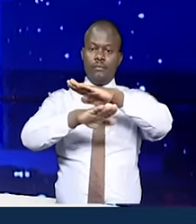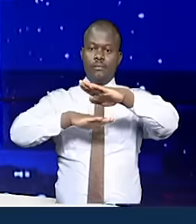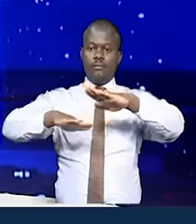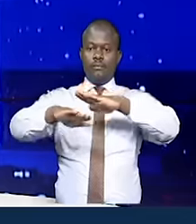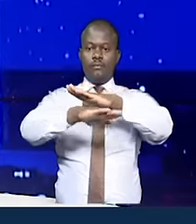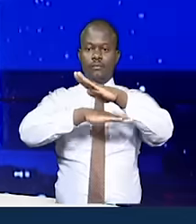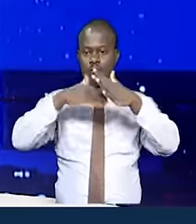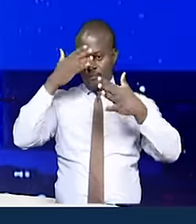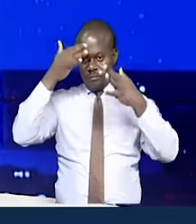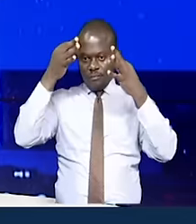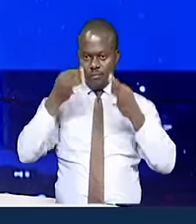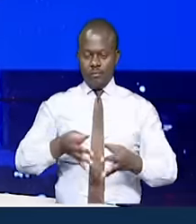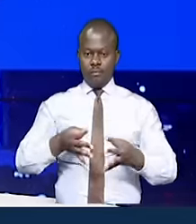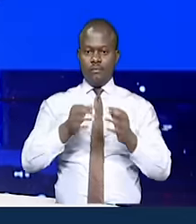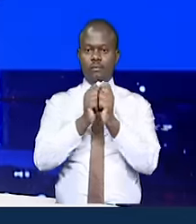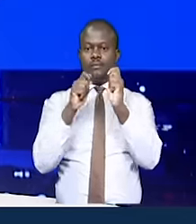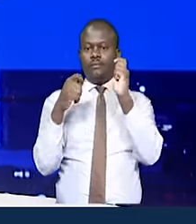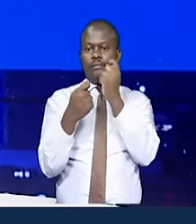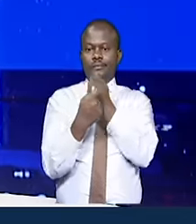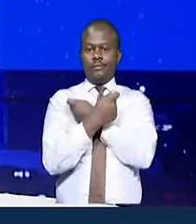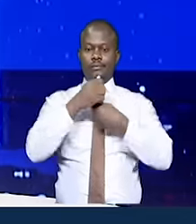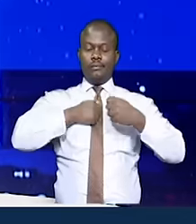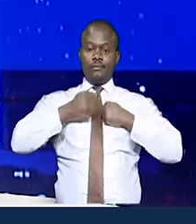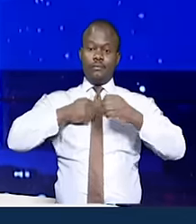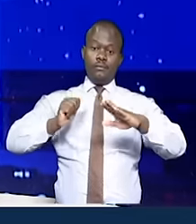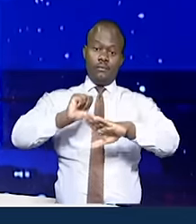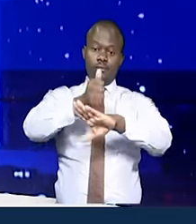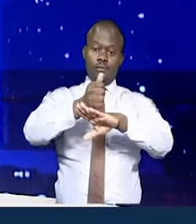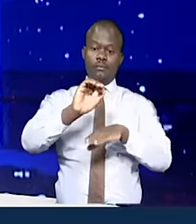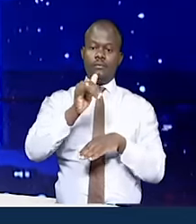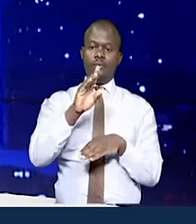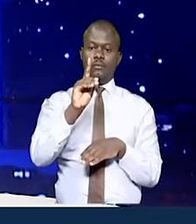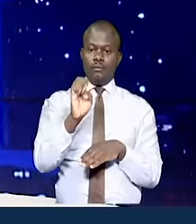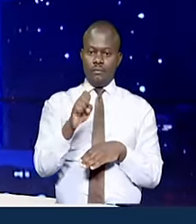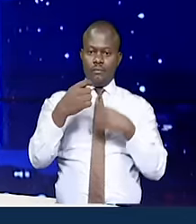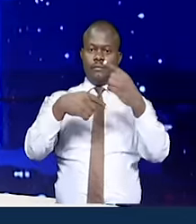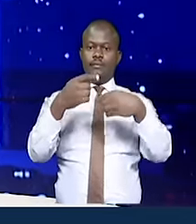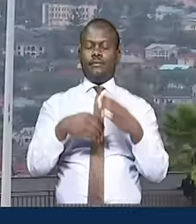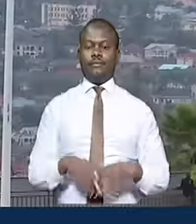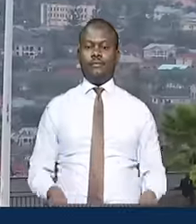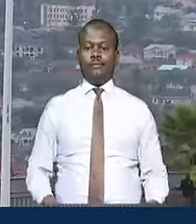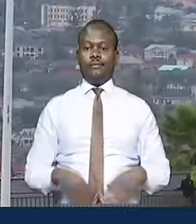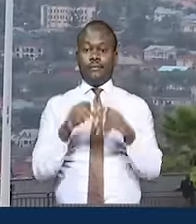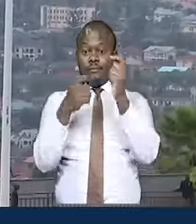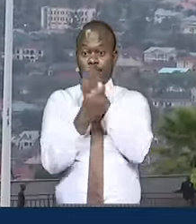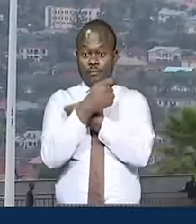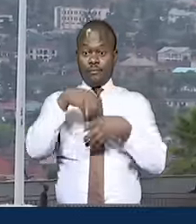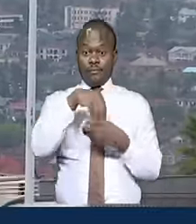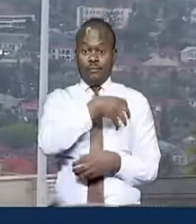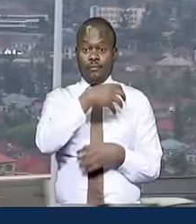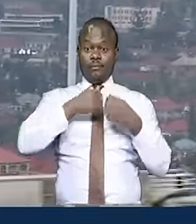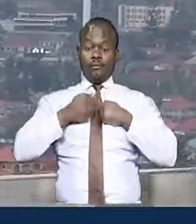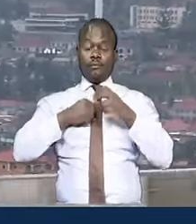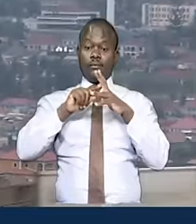ku ngamba n'amavugurura u Rwanda ruba rwarashyizeho. Jean Claude Mutuyeyezu arakomeza. Impinduka mu bukungu bw'u Rwanda